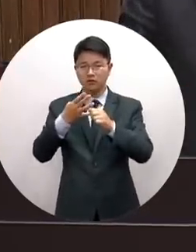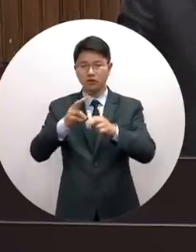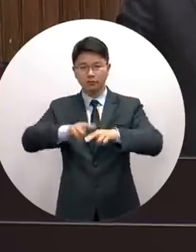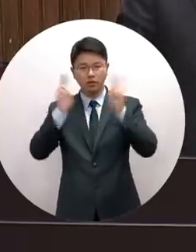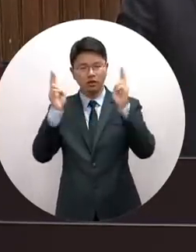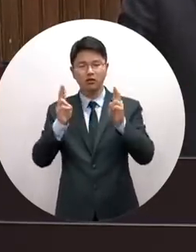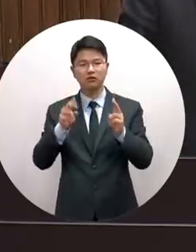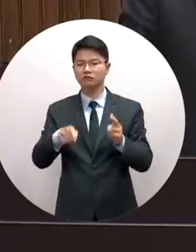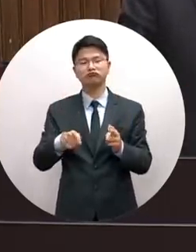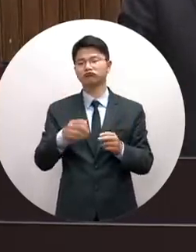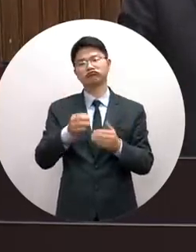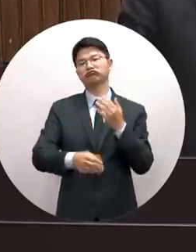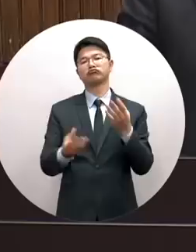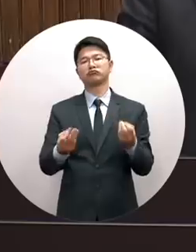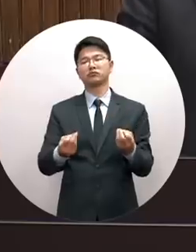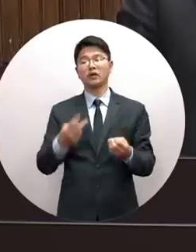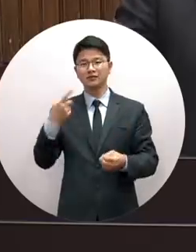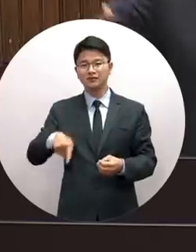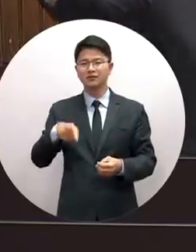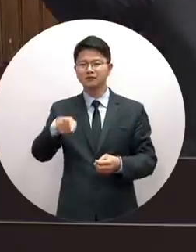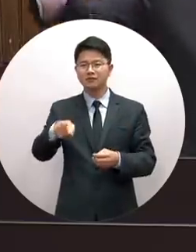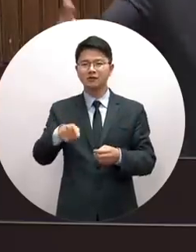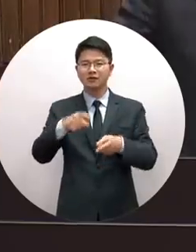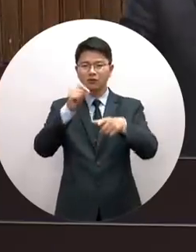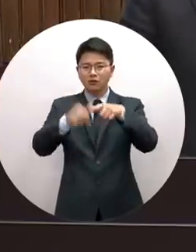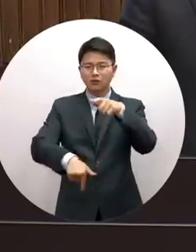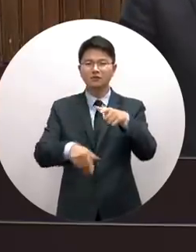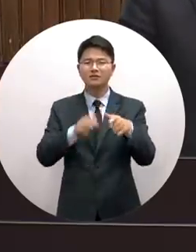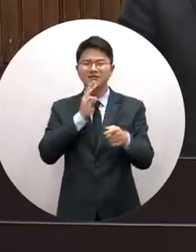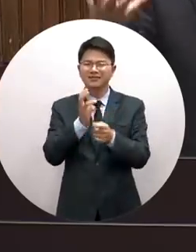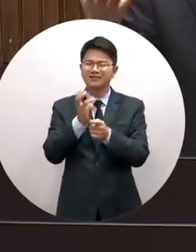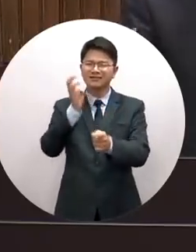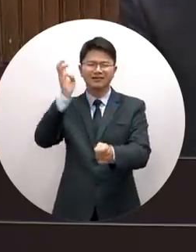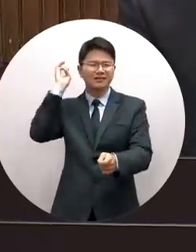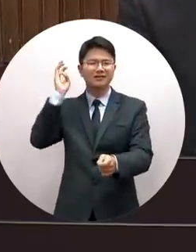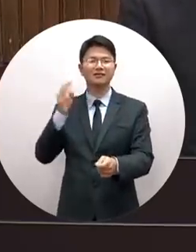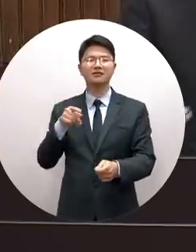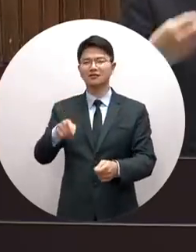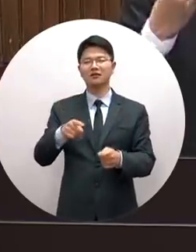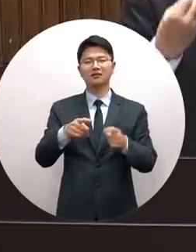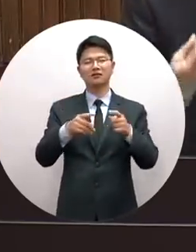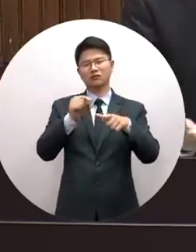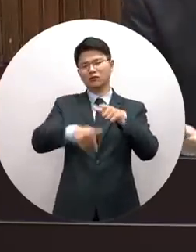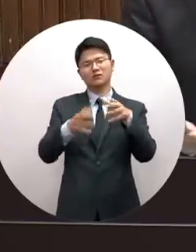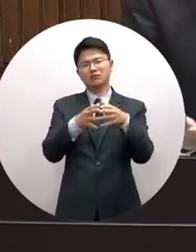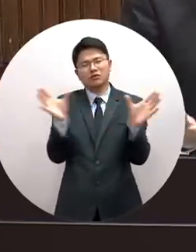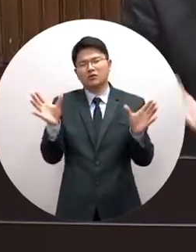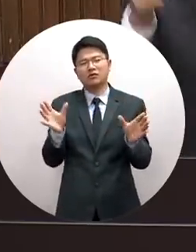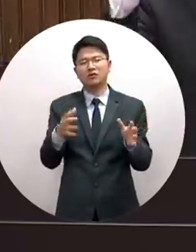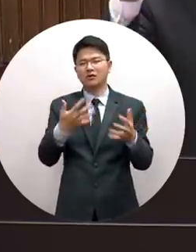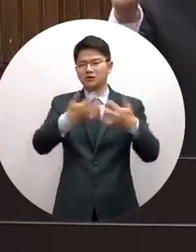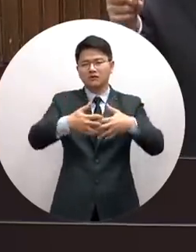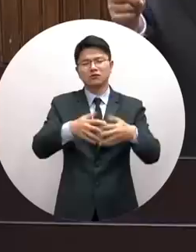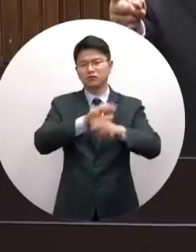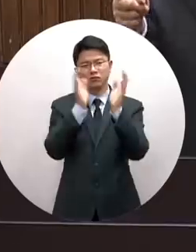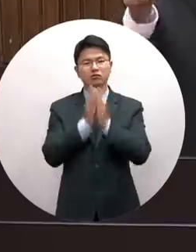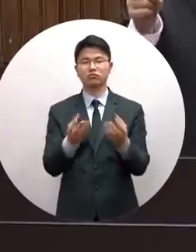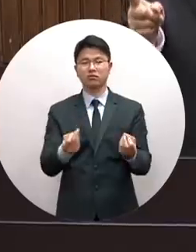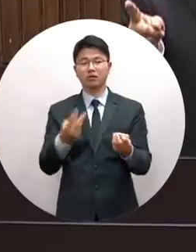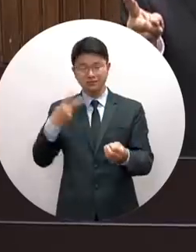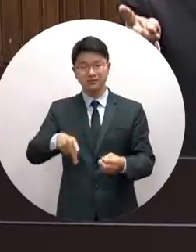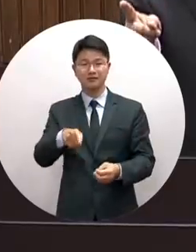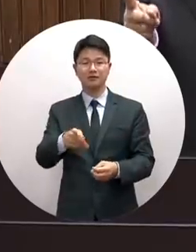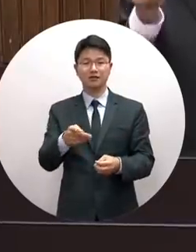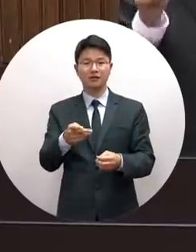队是30几年前的团队，那公司都解散了，人都不见了，机器也已经没有，而且还是马英